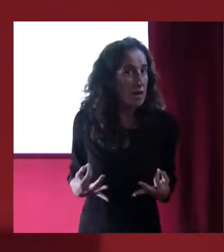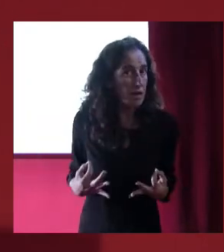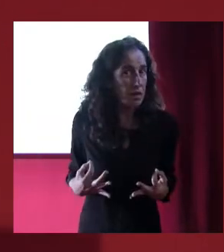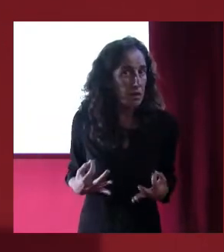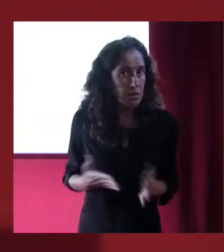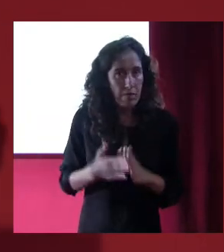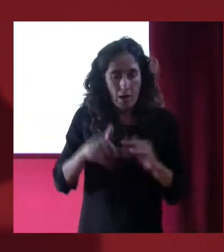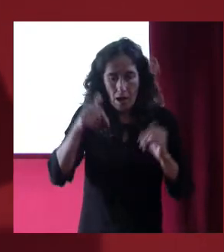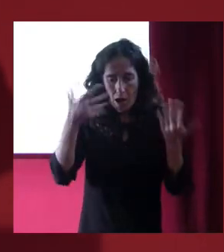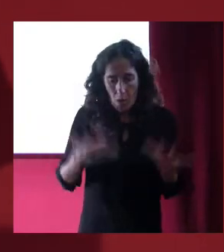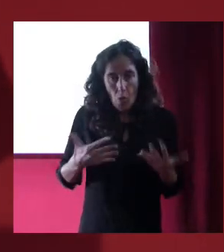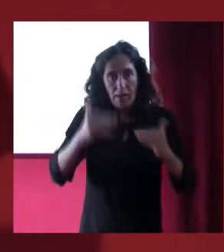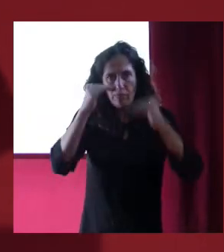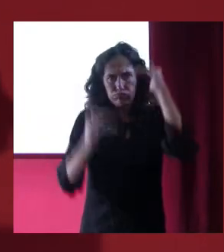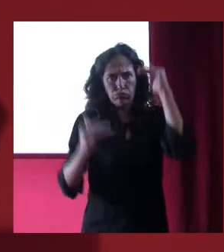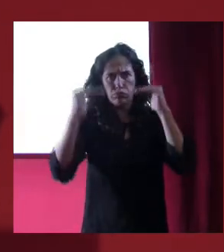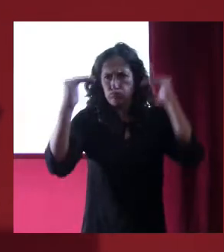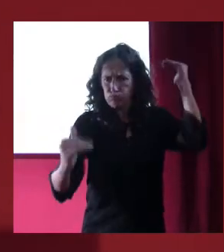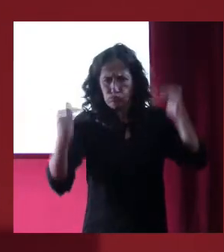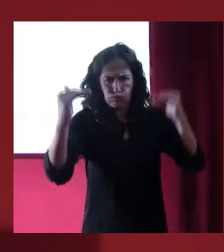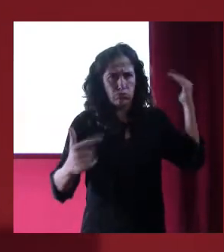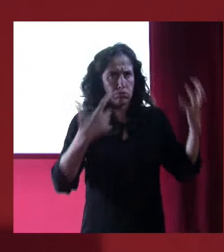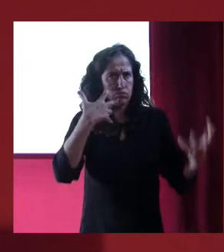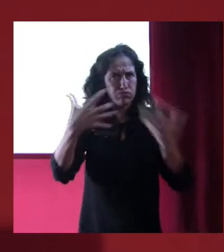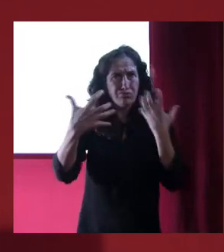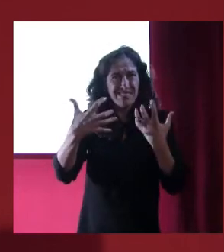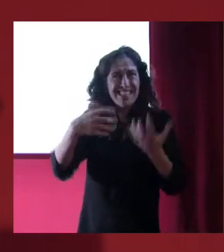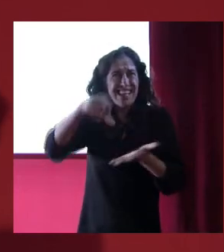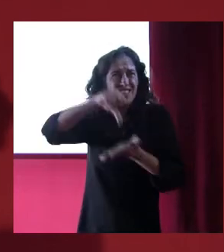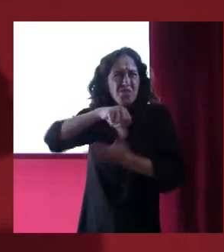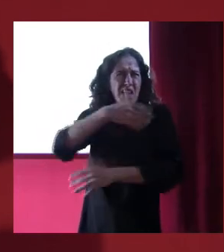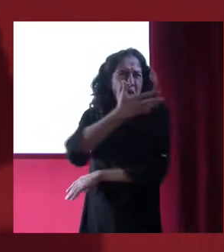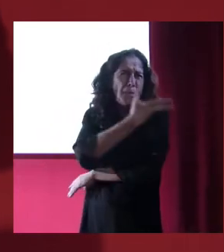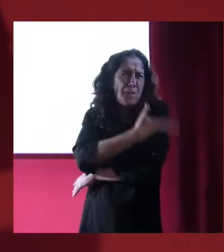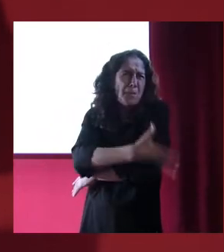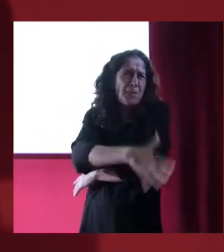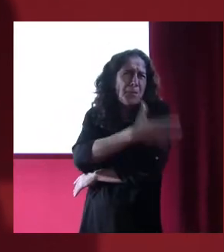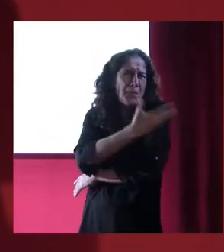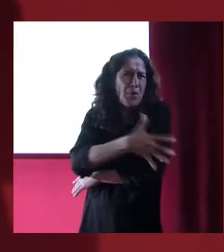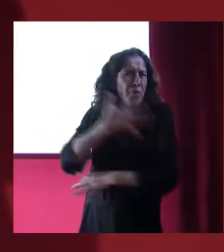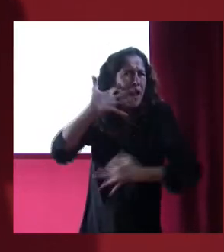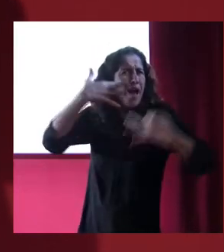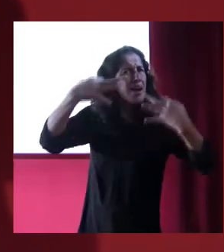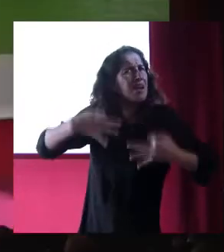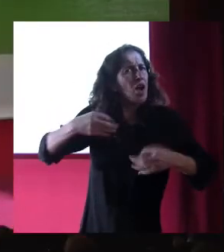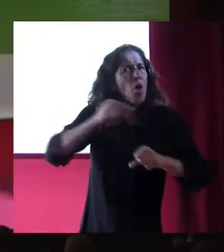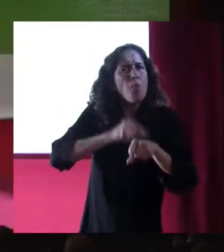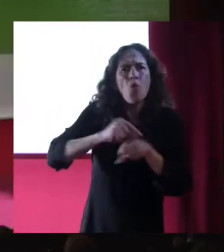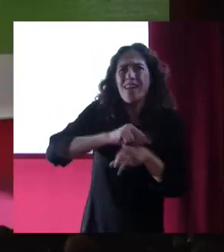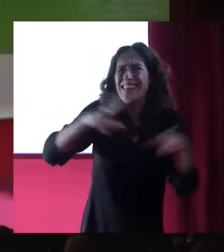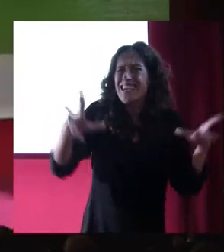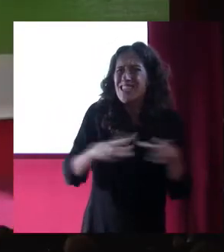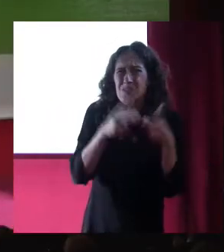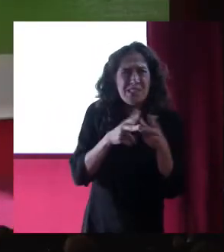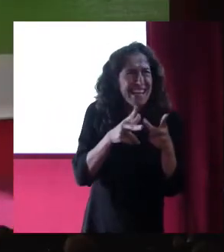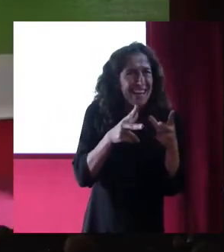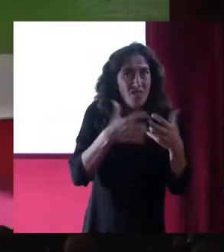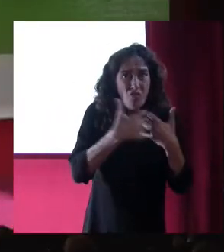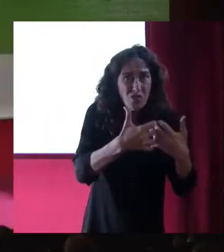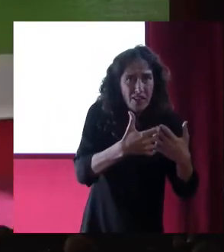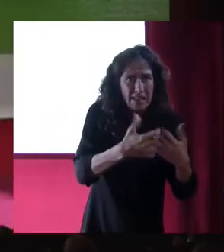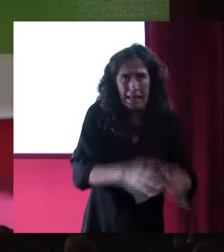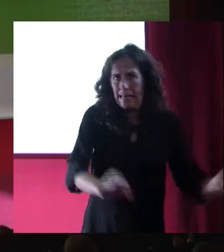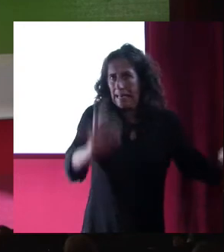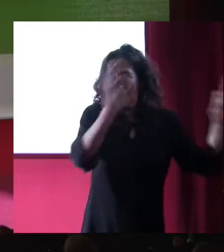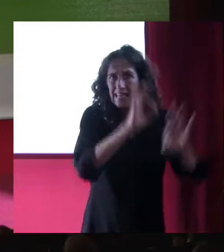avui les desigualtats han crescut i la ciutat s'empobreix. La realitat és que no s'han fet ni polítiques socials eficients i